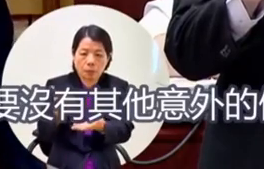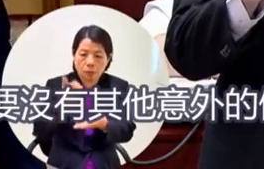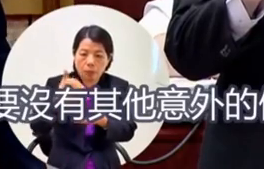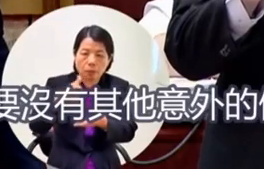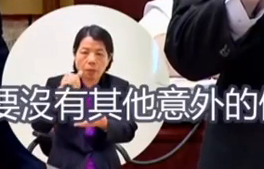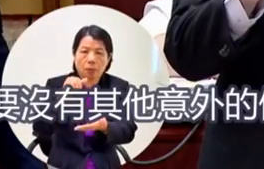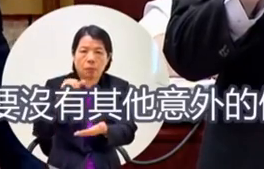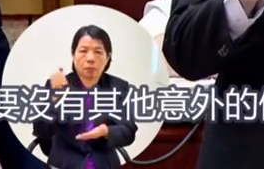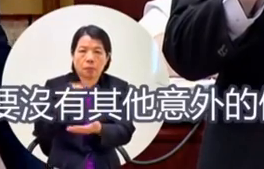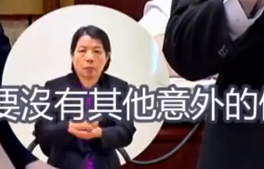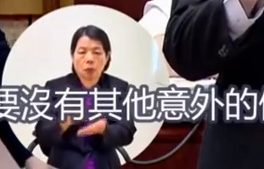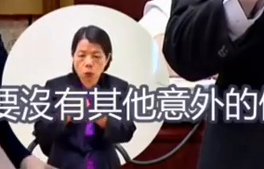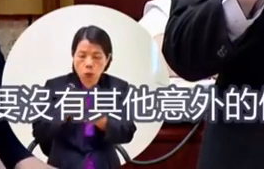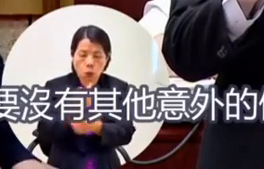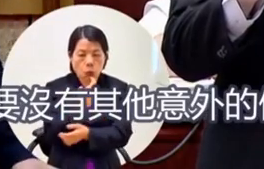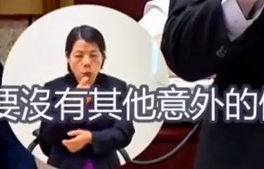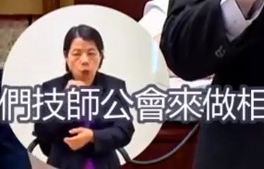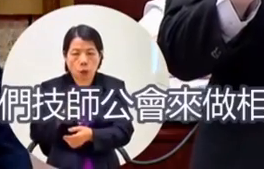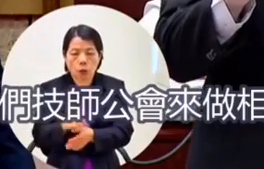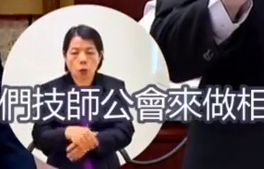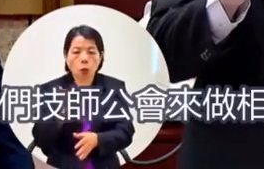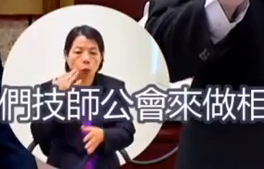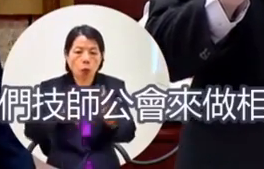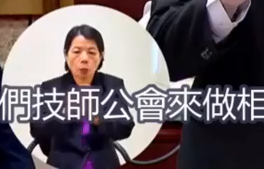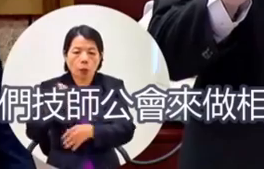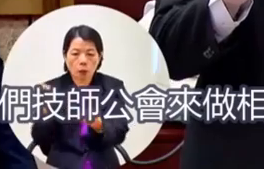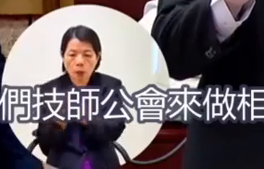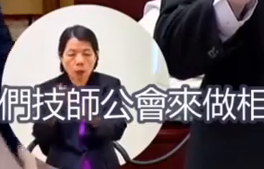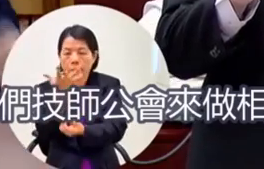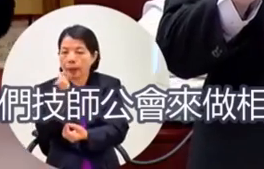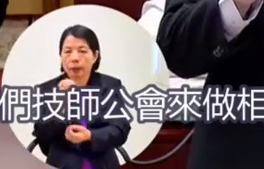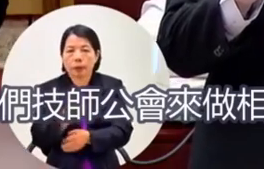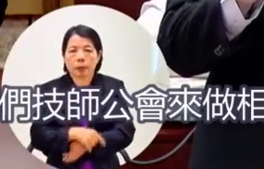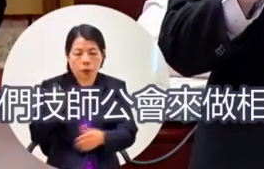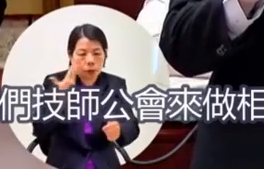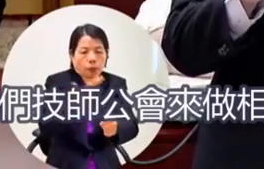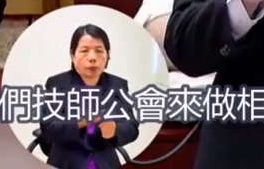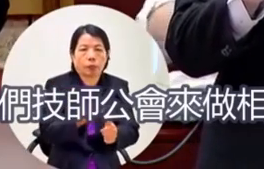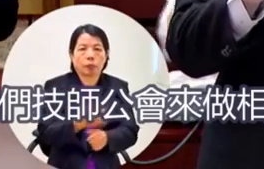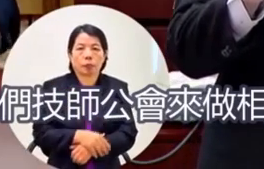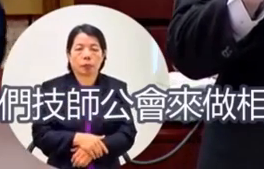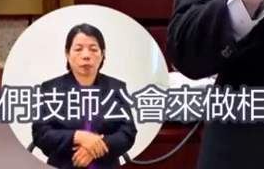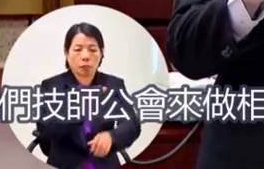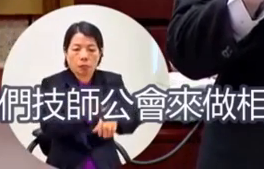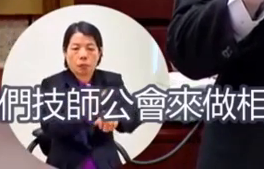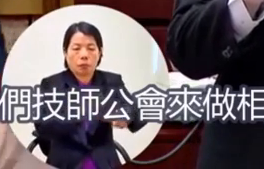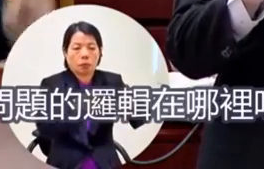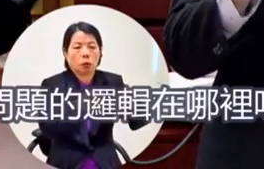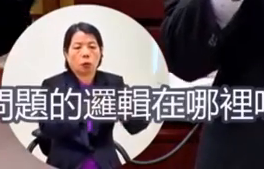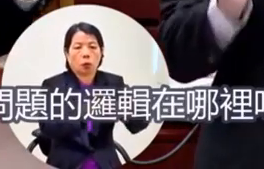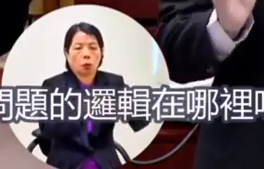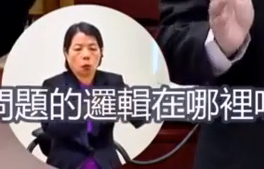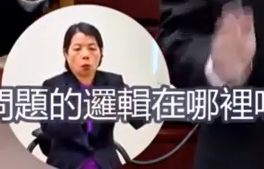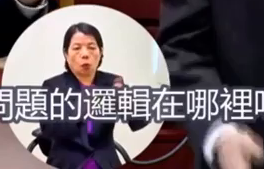如果只要没有其他意外的条件，因为我们这个是委托我们技师工会来做相关的